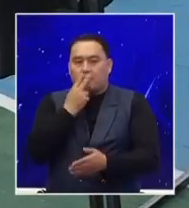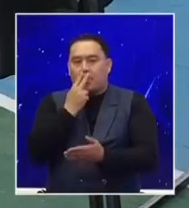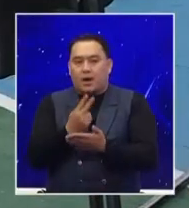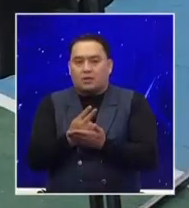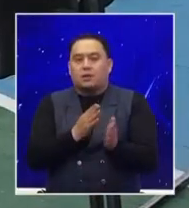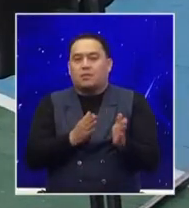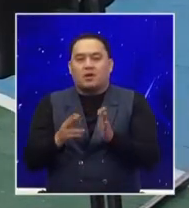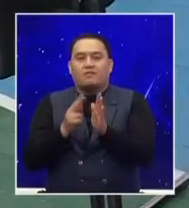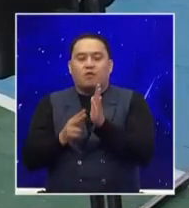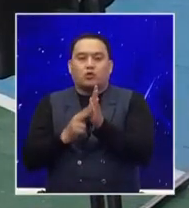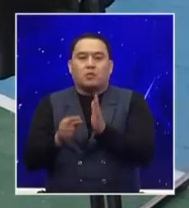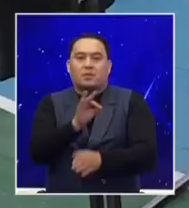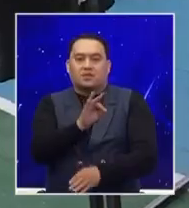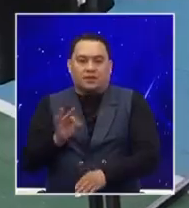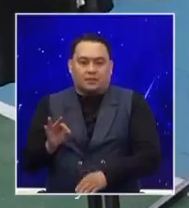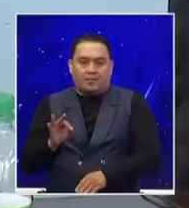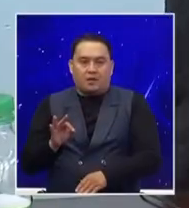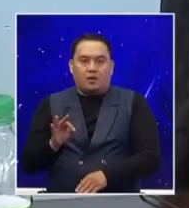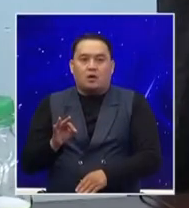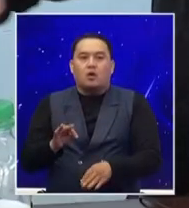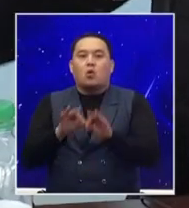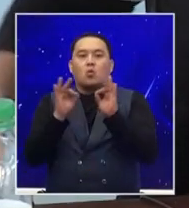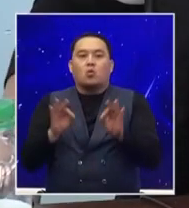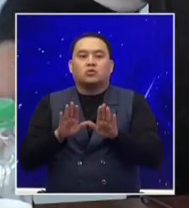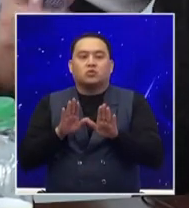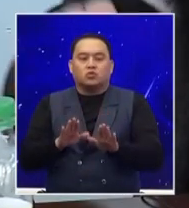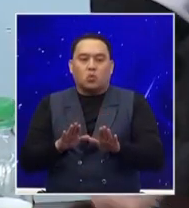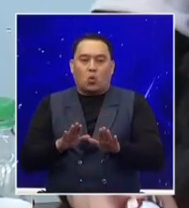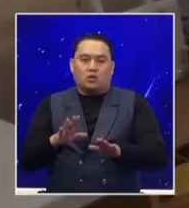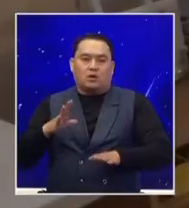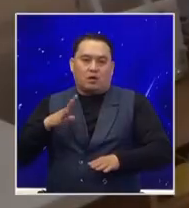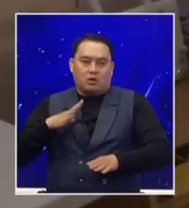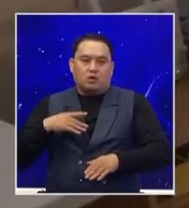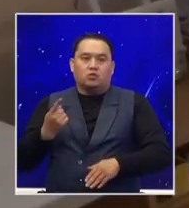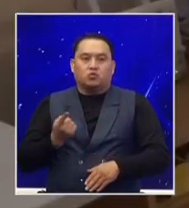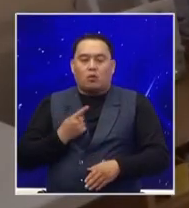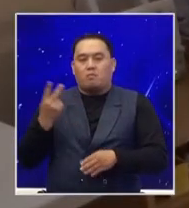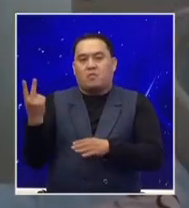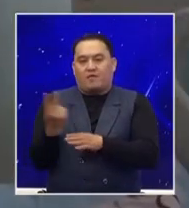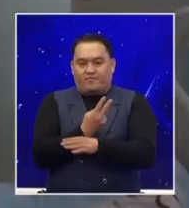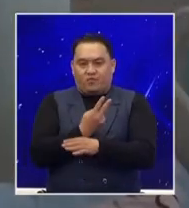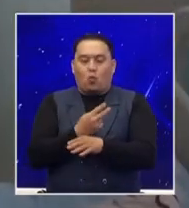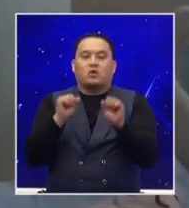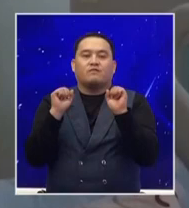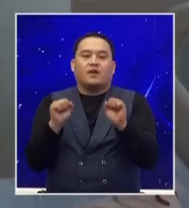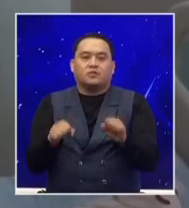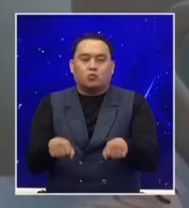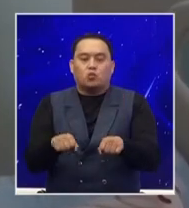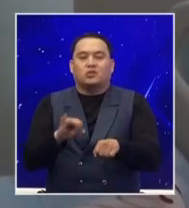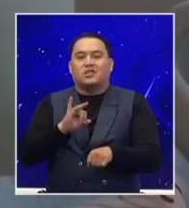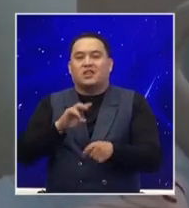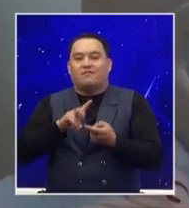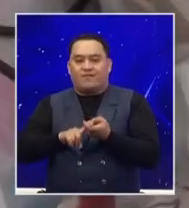показатель порядка 80%. Однако осень не только школьная пора, но и ожидаемая вторая волна всплеска коронавирусной